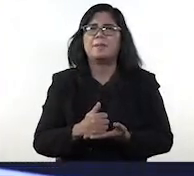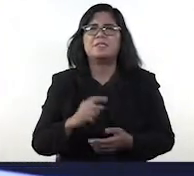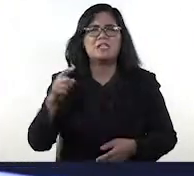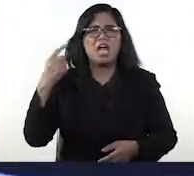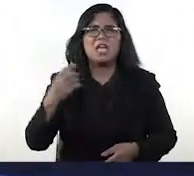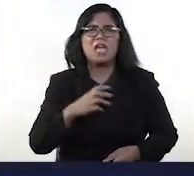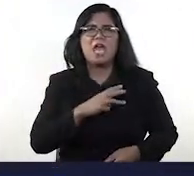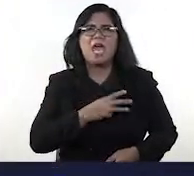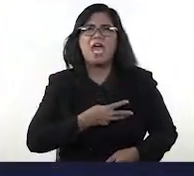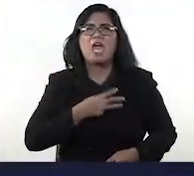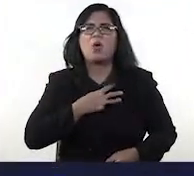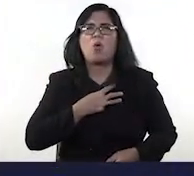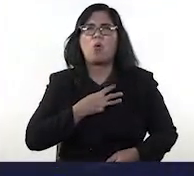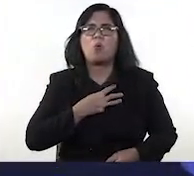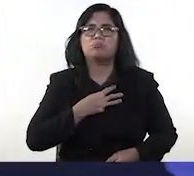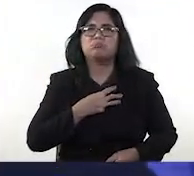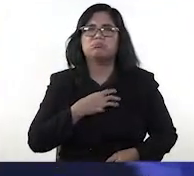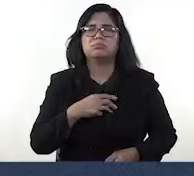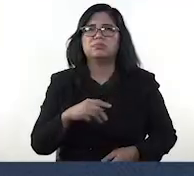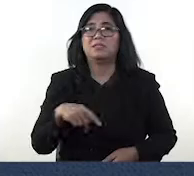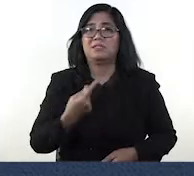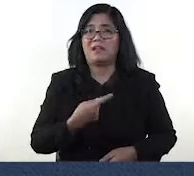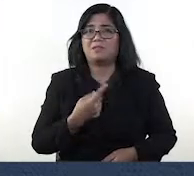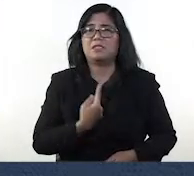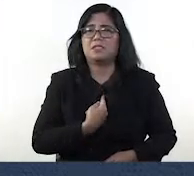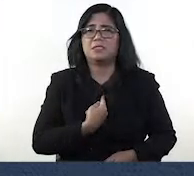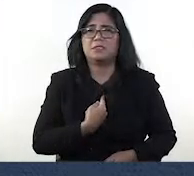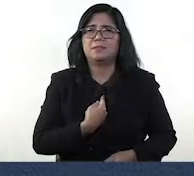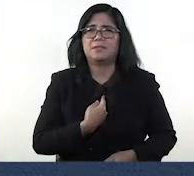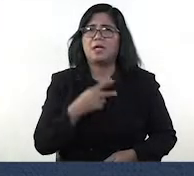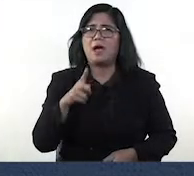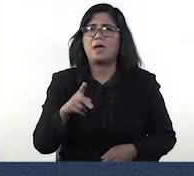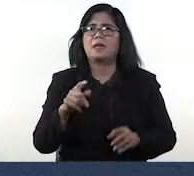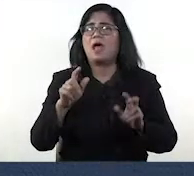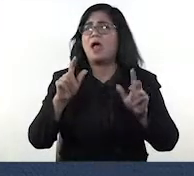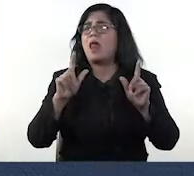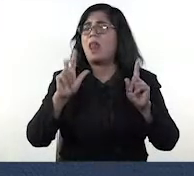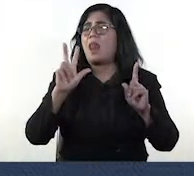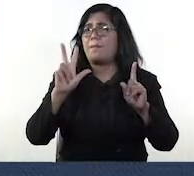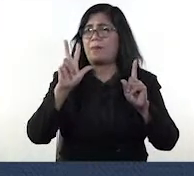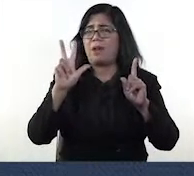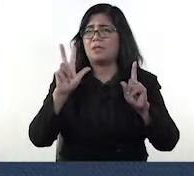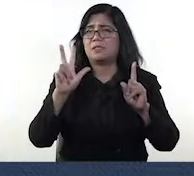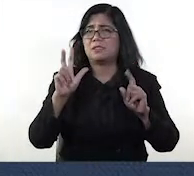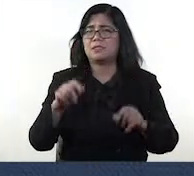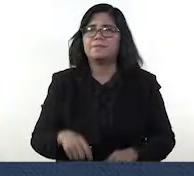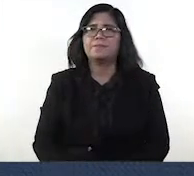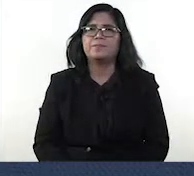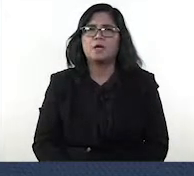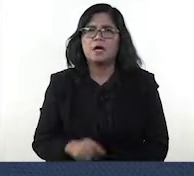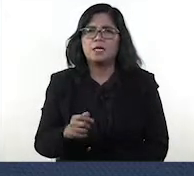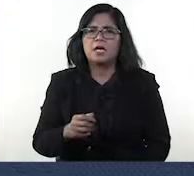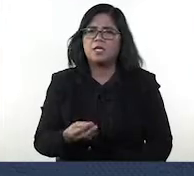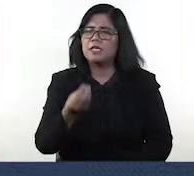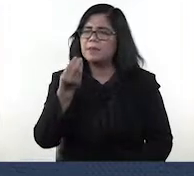Hai tapi seringkali soal keegoisan makanya air 18 pilar yang Hai akan tetapi jikalau kamu memberi dirimu